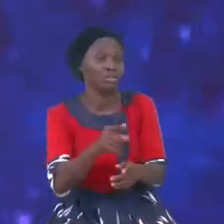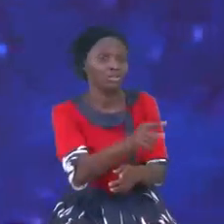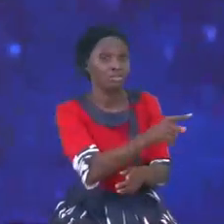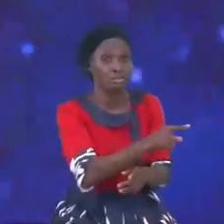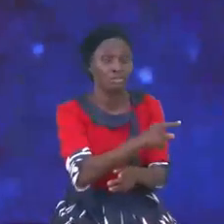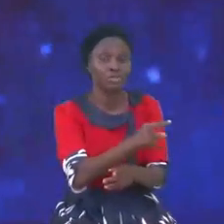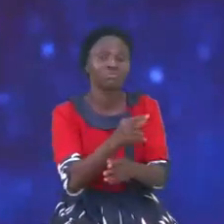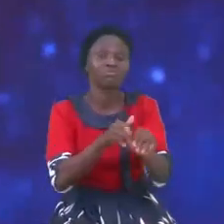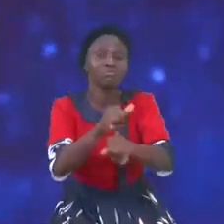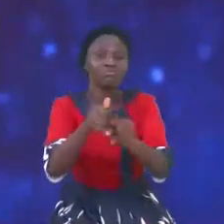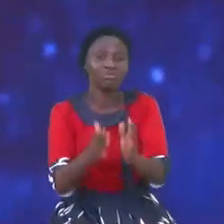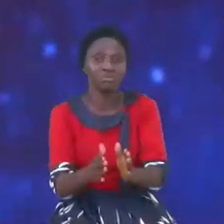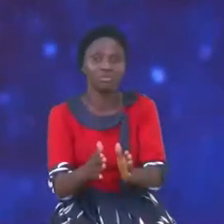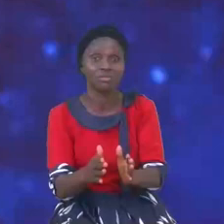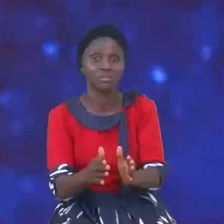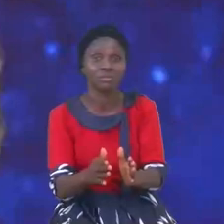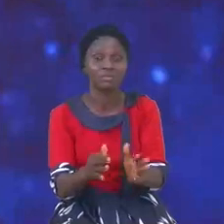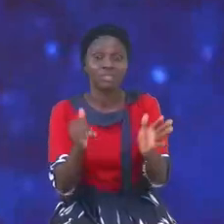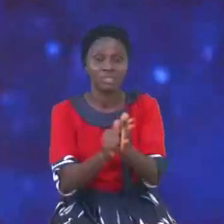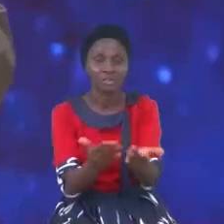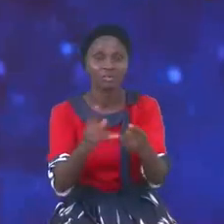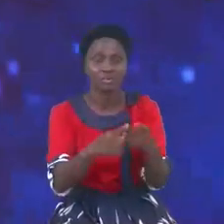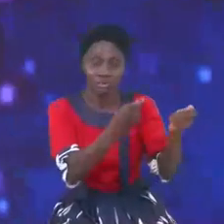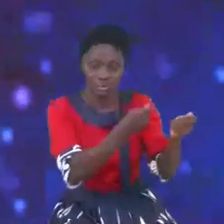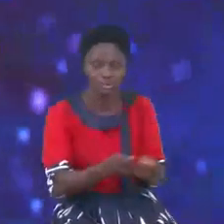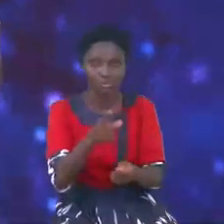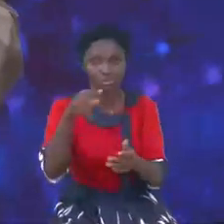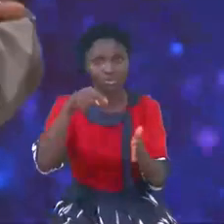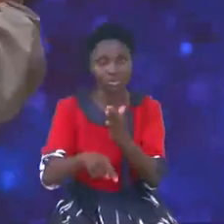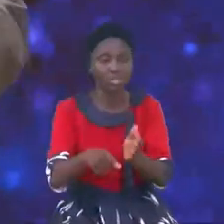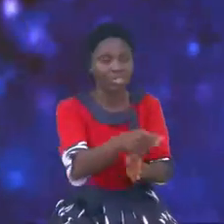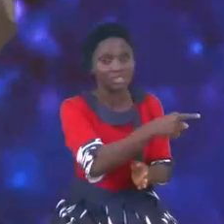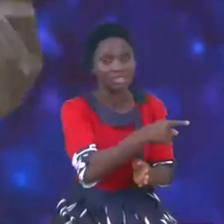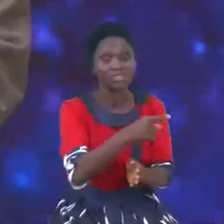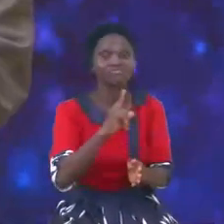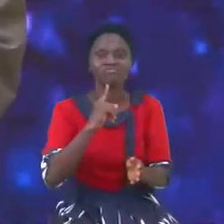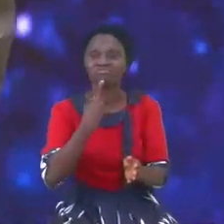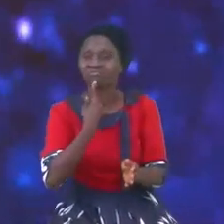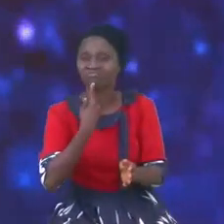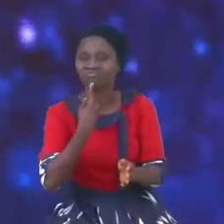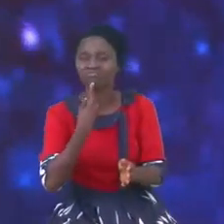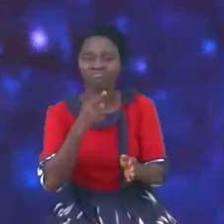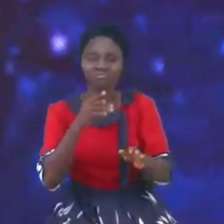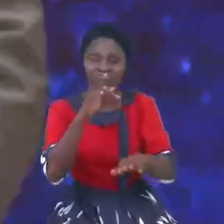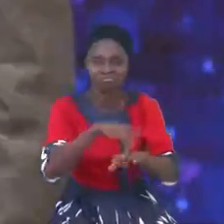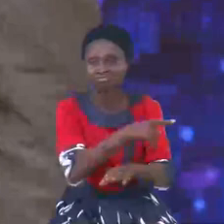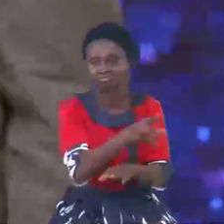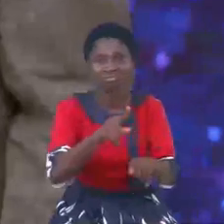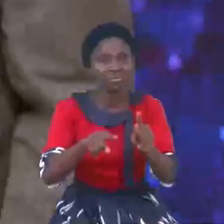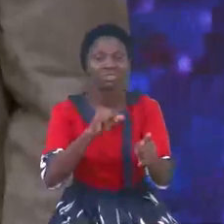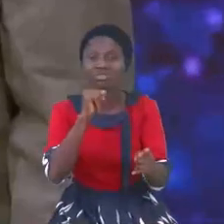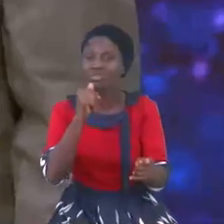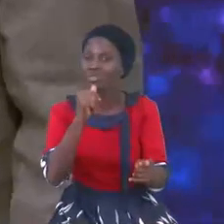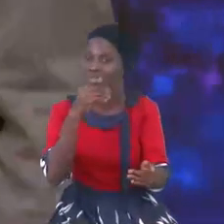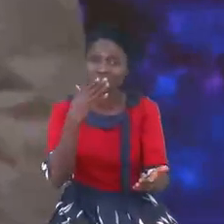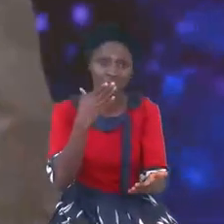les renverser du sommet qui se trouve. Le zèle qu'ils ont pour vous n'est pas pur, mais ils